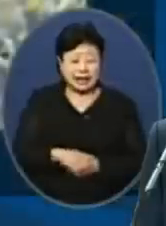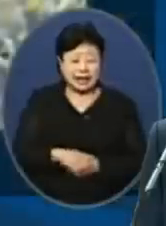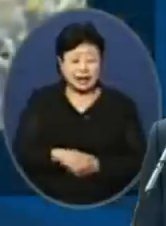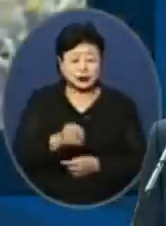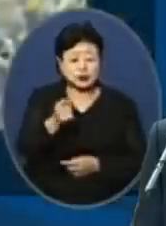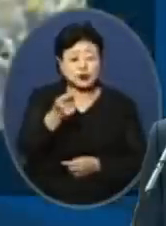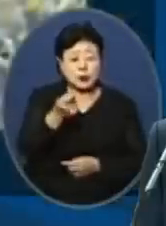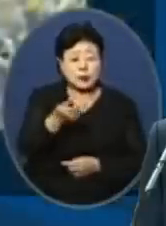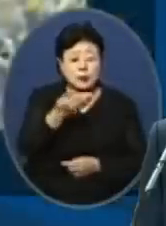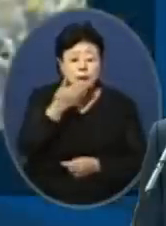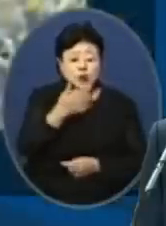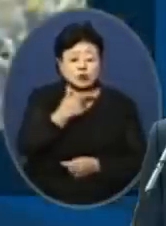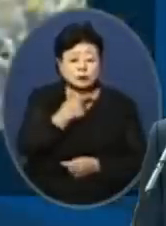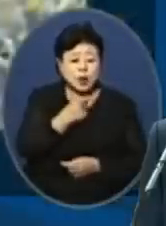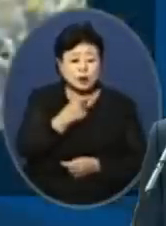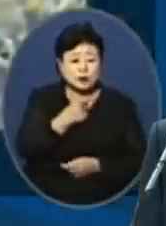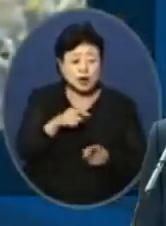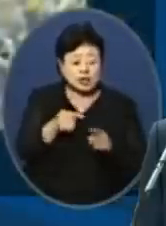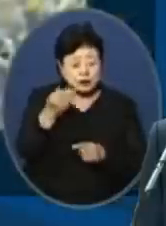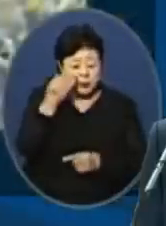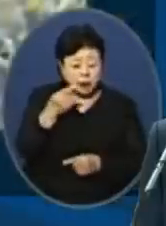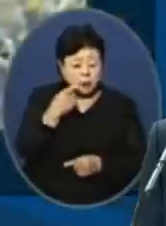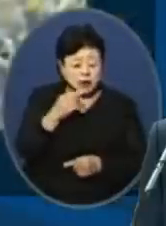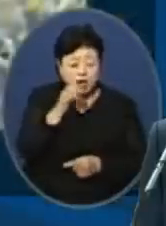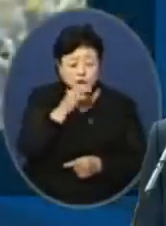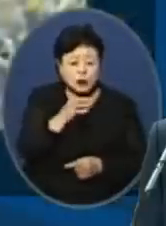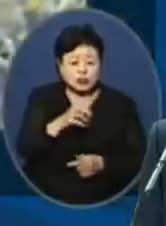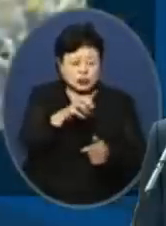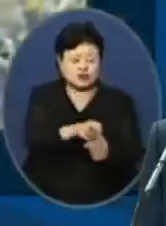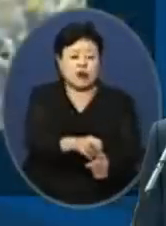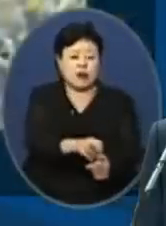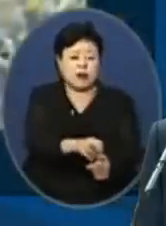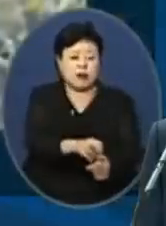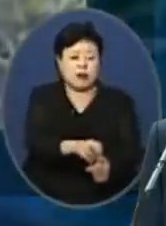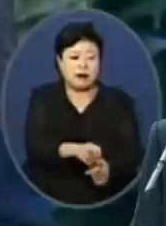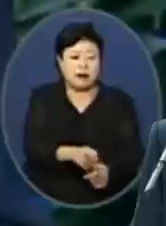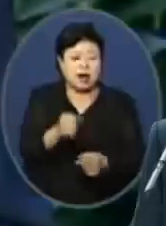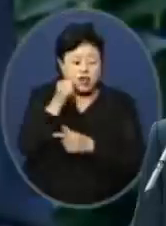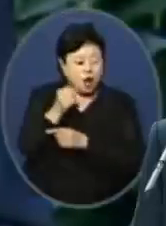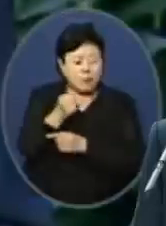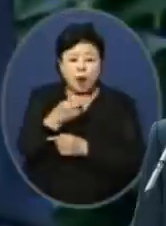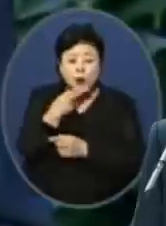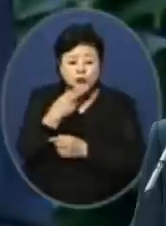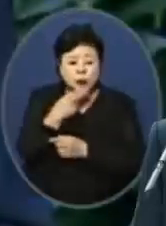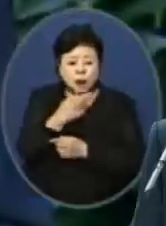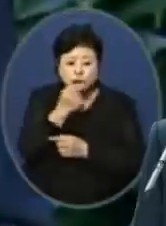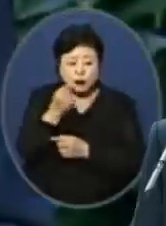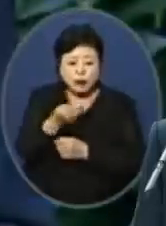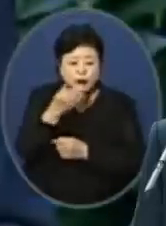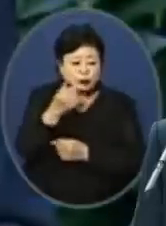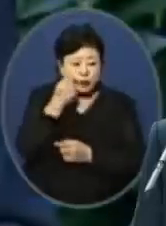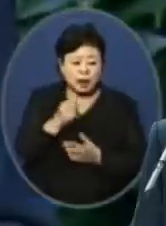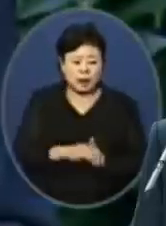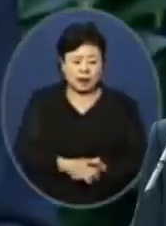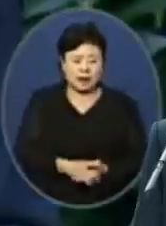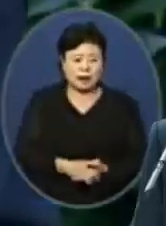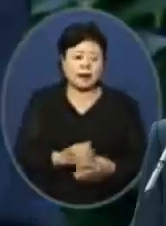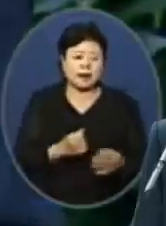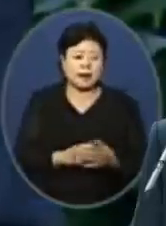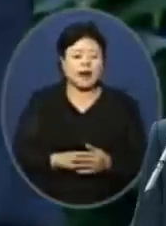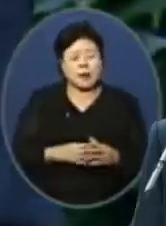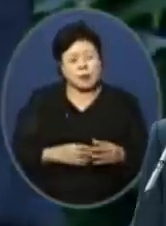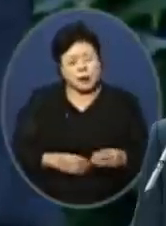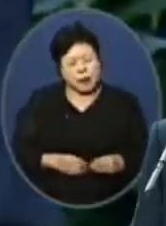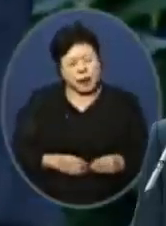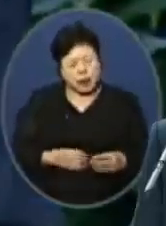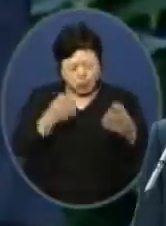좀 같이 먹으려고 해도 돼지에게 물리기만 하고 주염 열매도 충분히 먹을 수가 없습니다. 너무나 배가